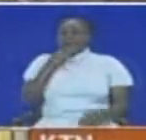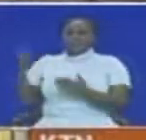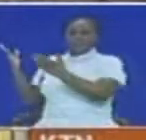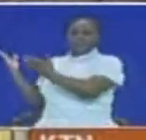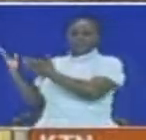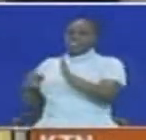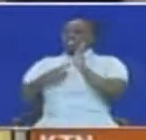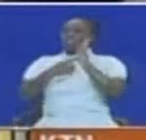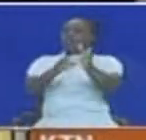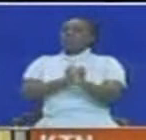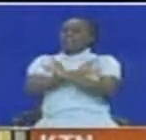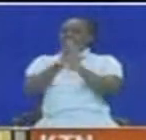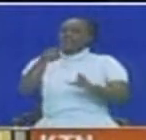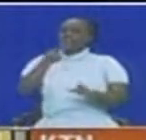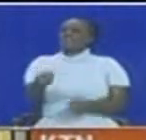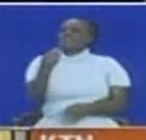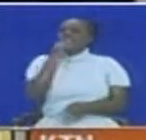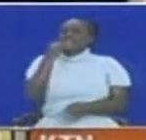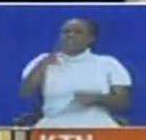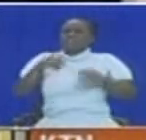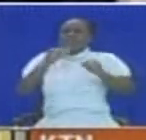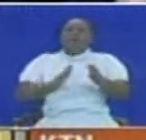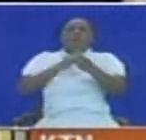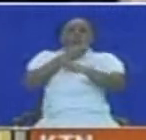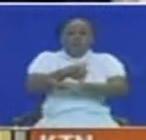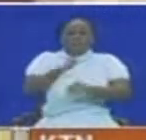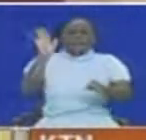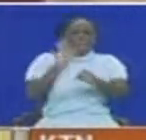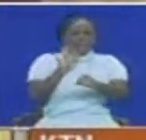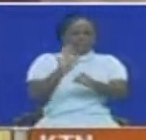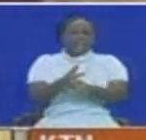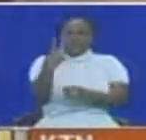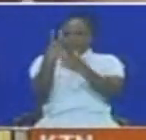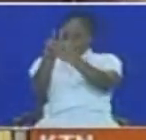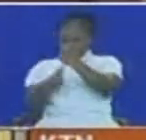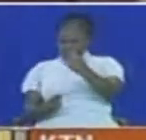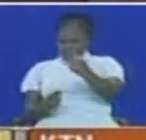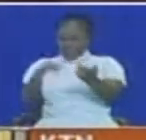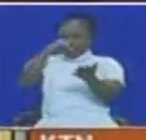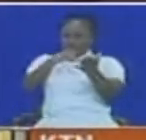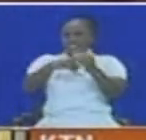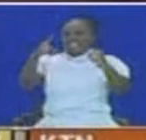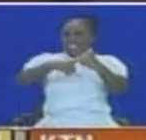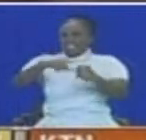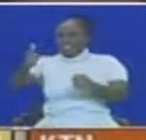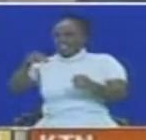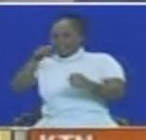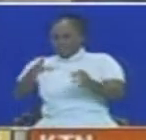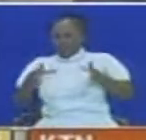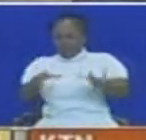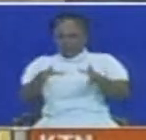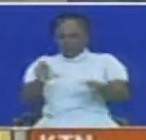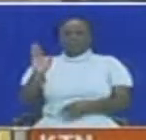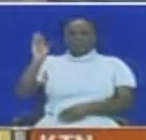ishara tosha kuwa huenda alikula nyasi hizo kupita kiasi. Wawili hawa ni kati ya sita wanaodaiwa kulazimika kuchukua kiapo